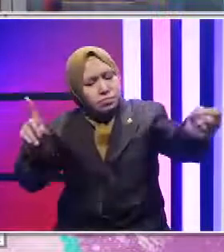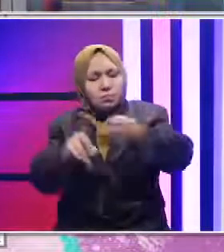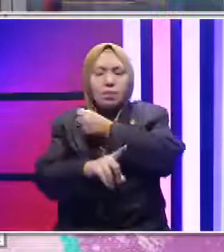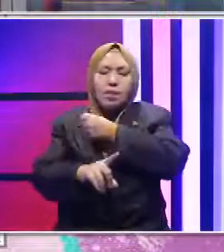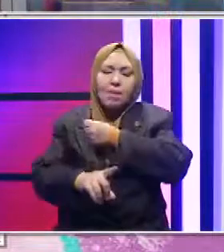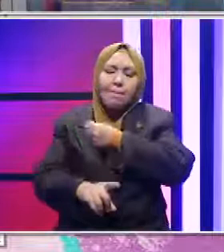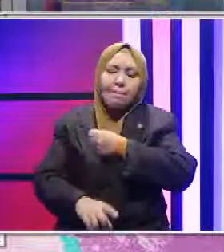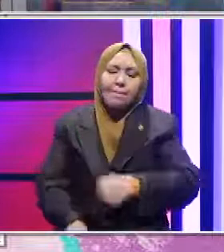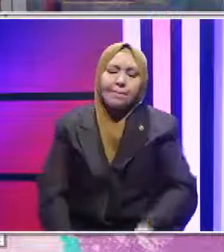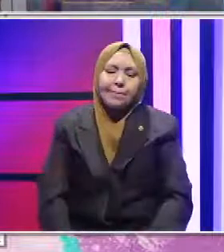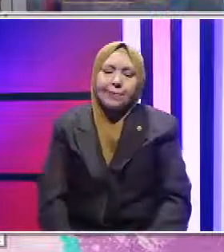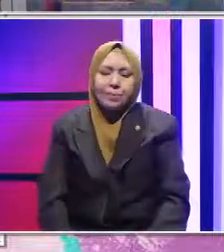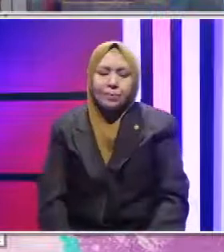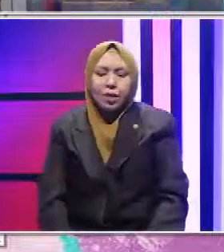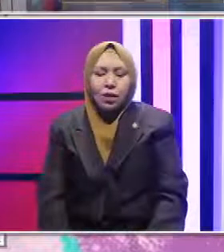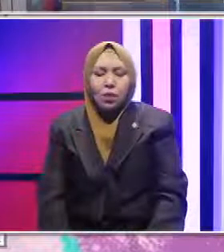بغائبين